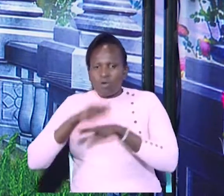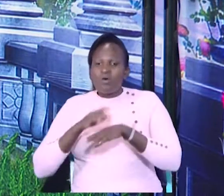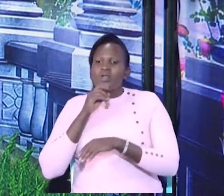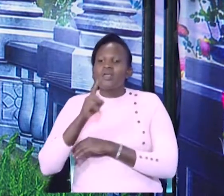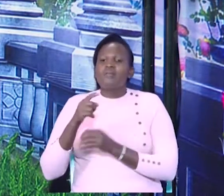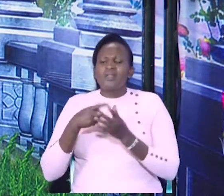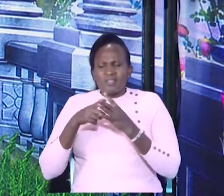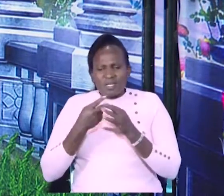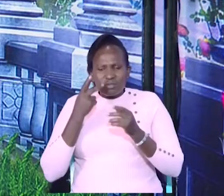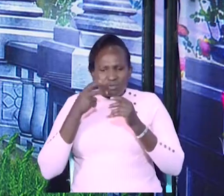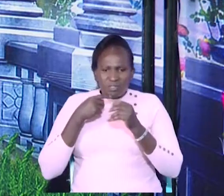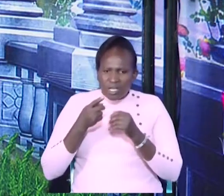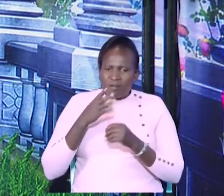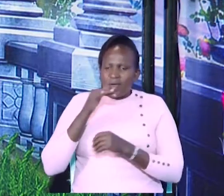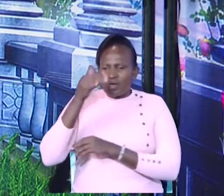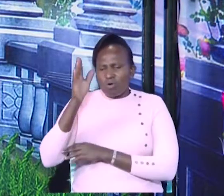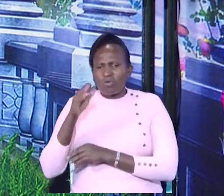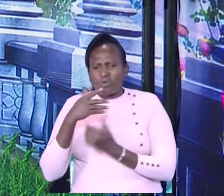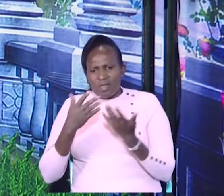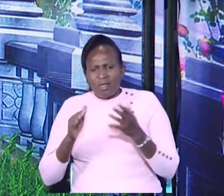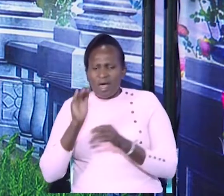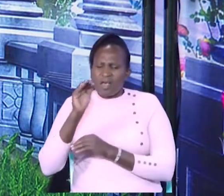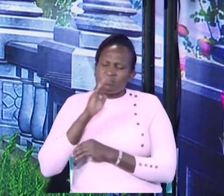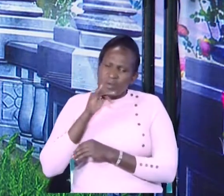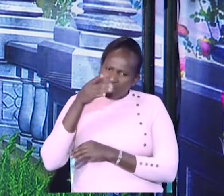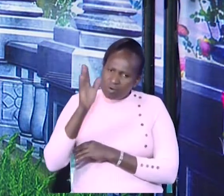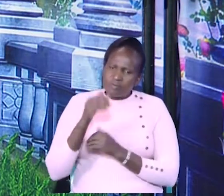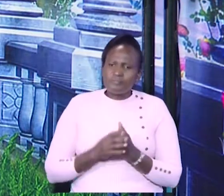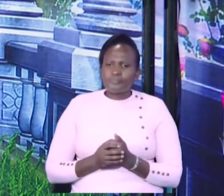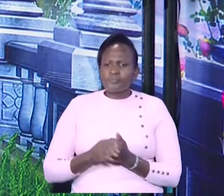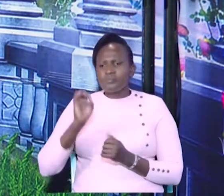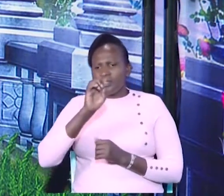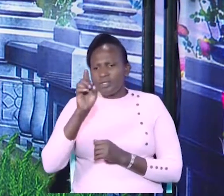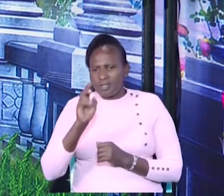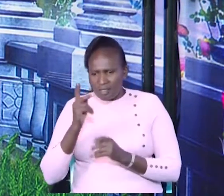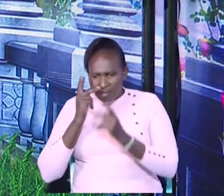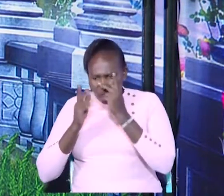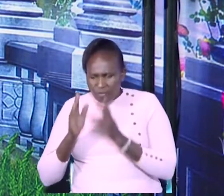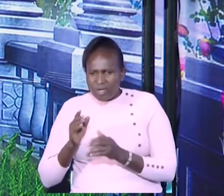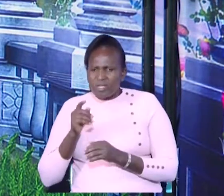yake, akaanza kuabio na Mungu. Kuna jambo aliulizwa na Mungu, akaulizwa, Ezekiel, can